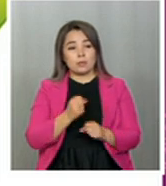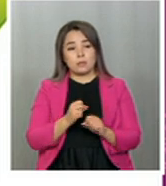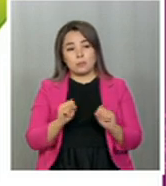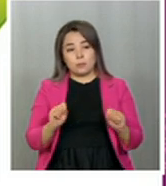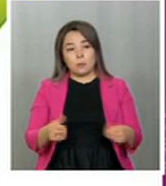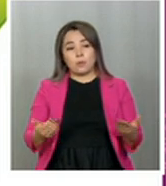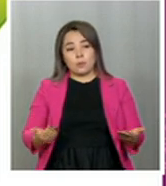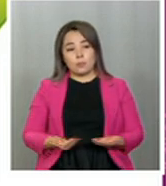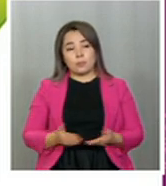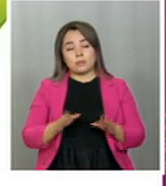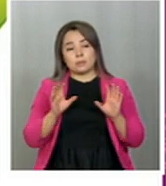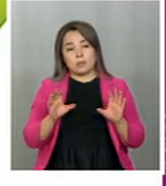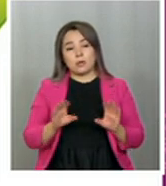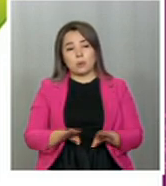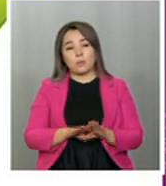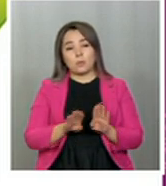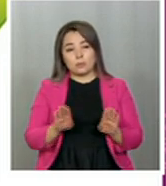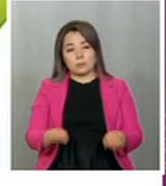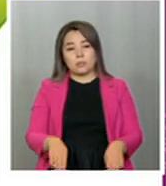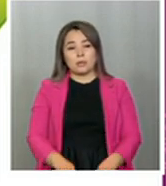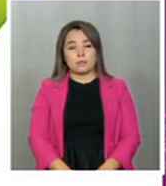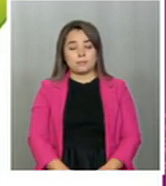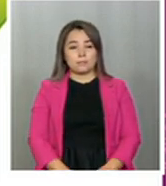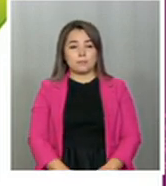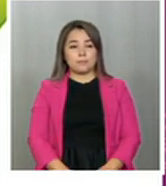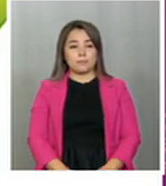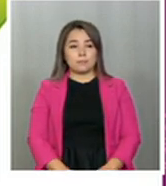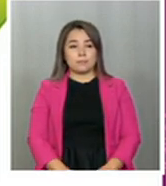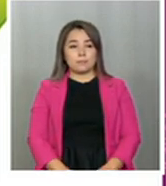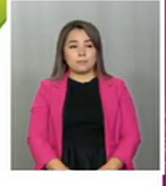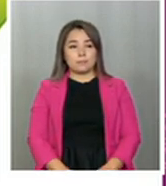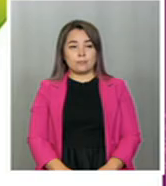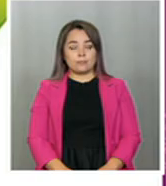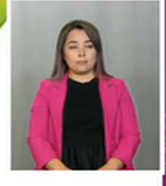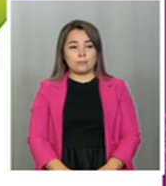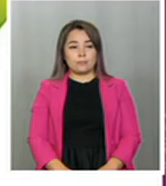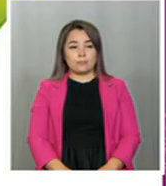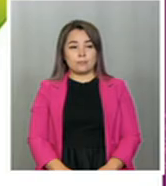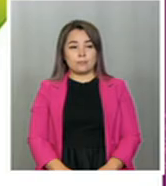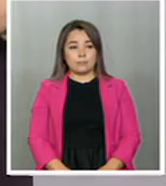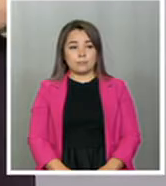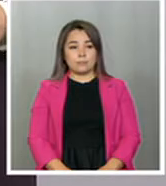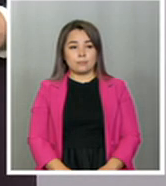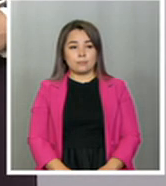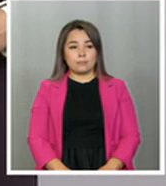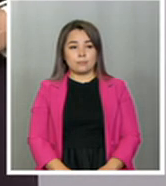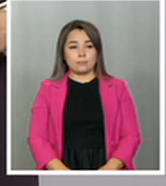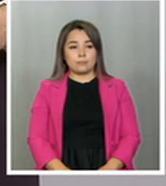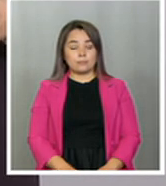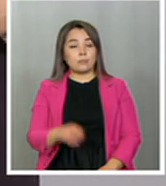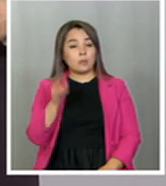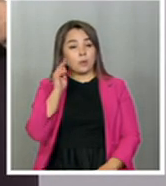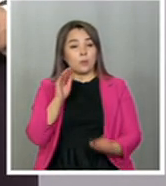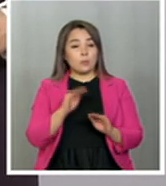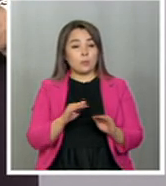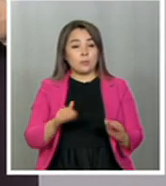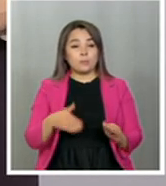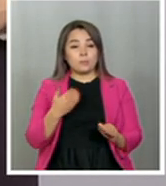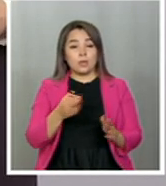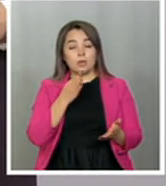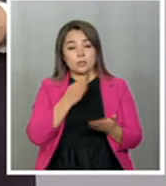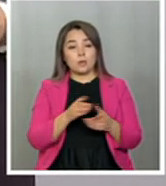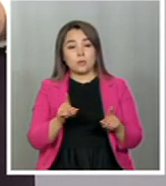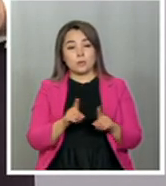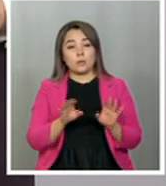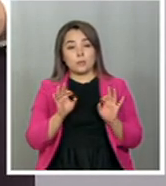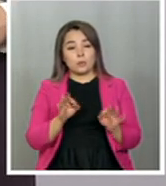аламын? Өмірдің заңы осылай. Осы дұрыс жауабы болатын. Оқушылар, сіздердің де жауаптарыңыз